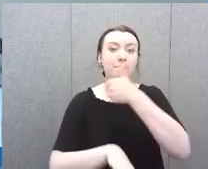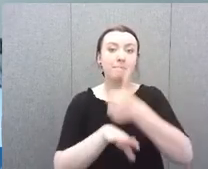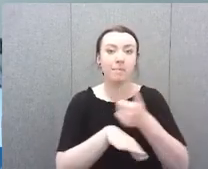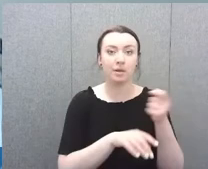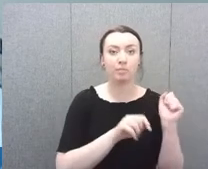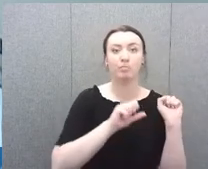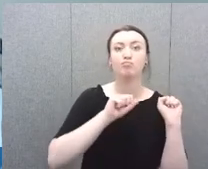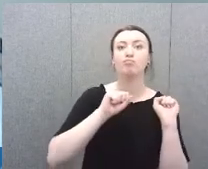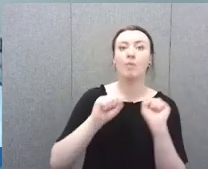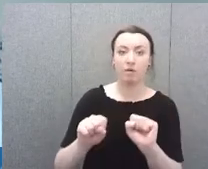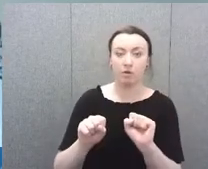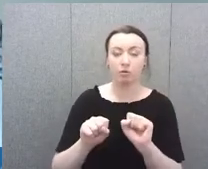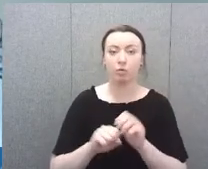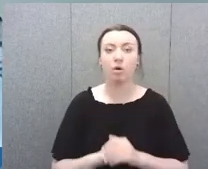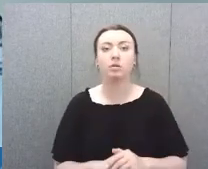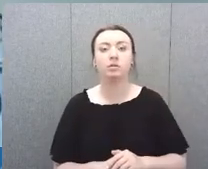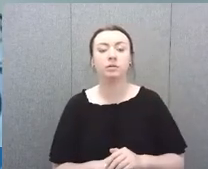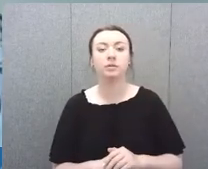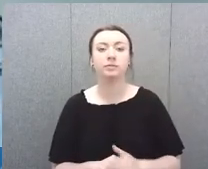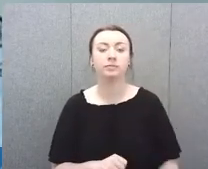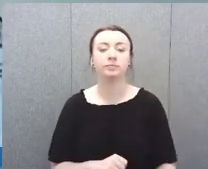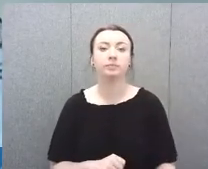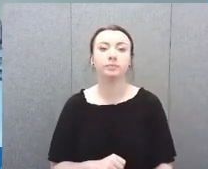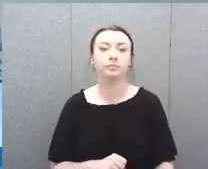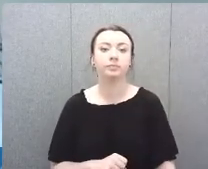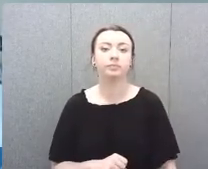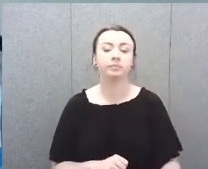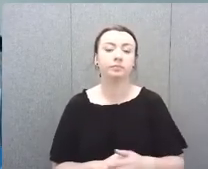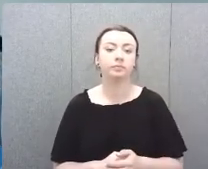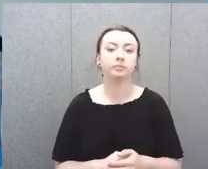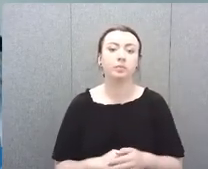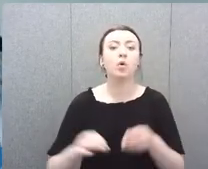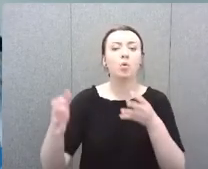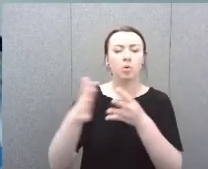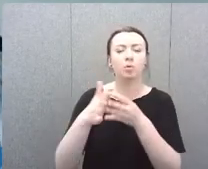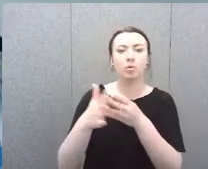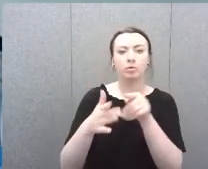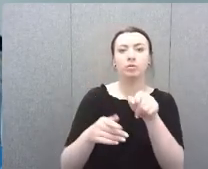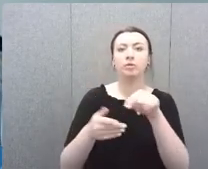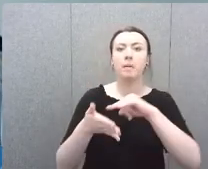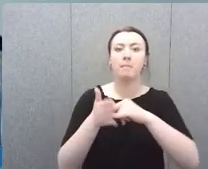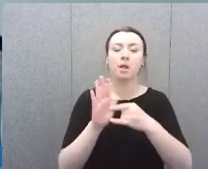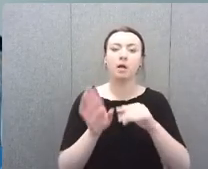координатором этого национального плана гендерного равенства. Я уже говорила, что